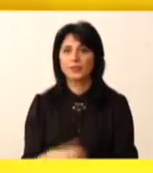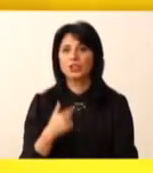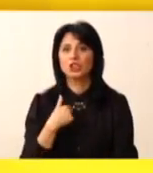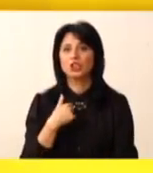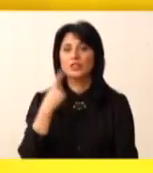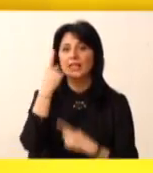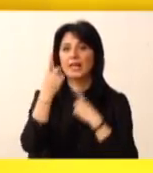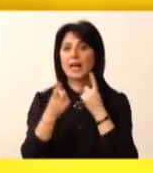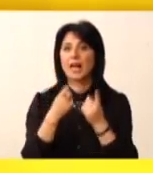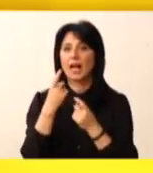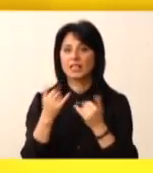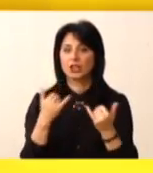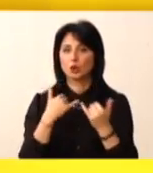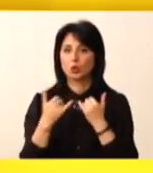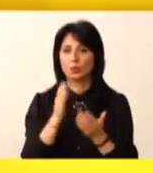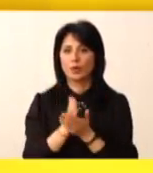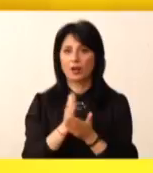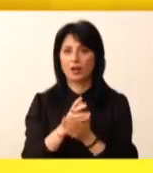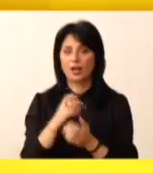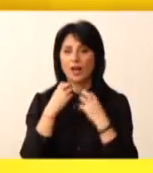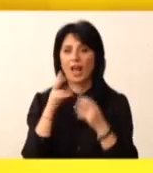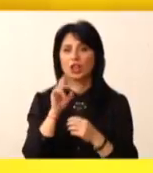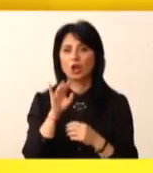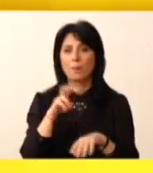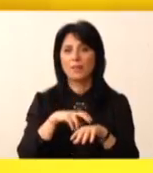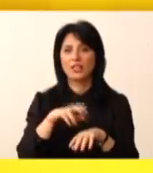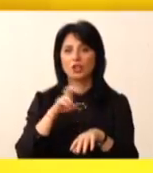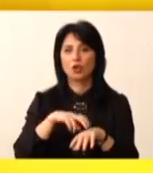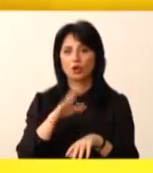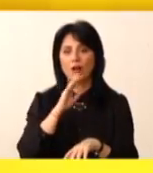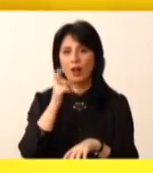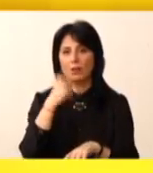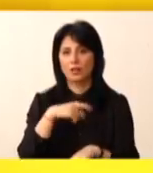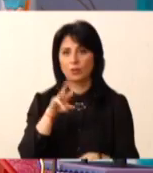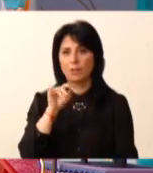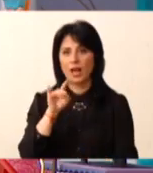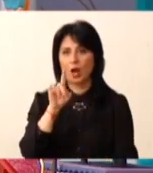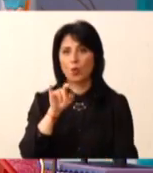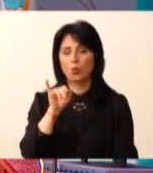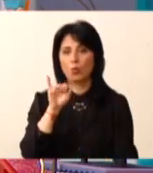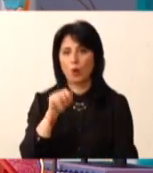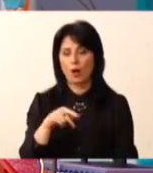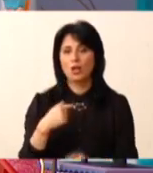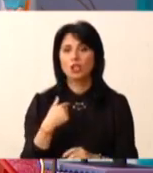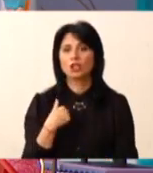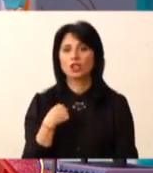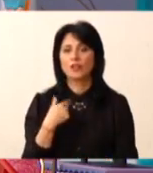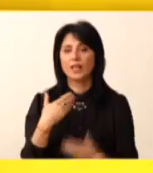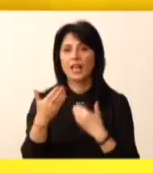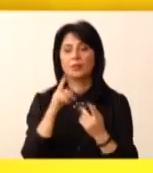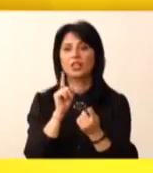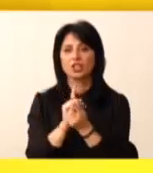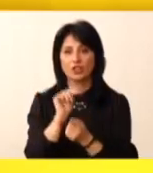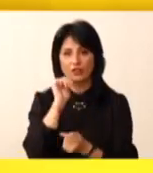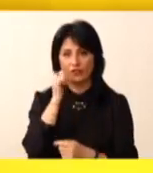ჩვენი გადაცემის სტუმარი გახლდათ ენდოკრინოლოგი, მედიცინის დოქტორი ხალბატონი მაია ხუბუა. ჩვენ ერთმანეთს